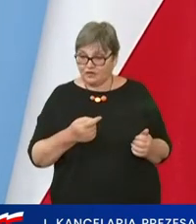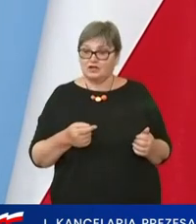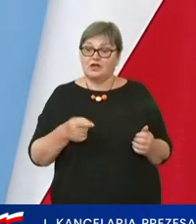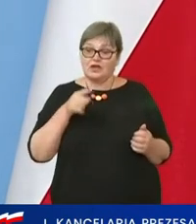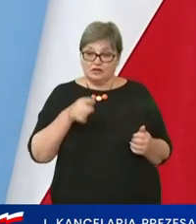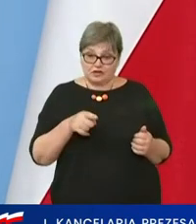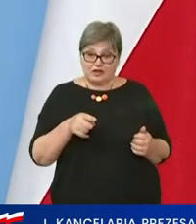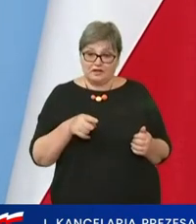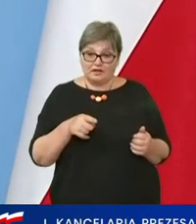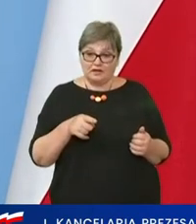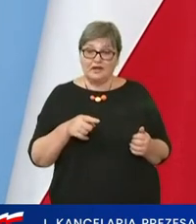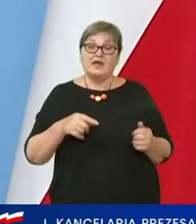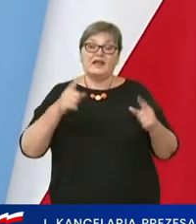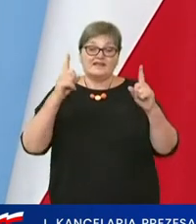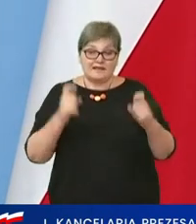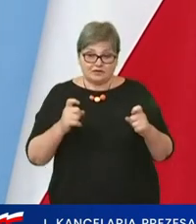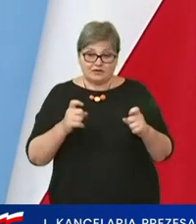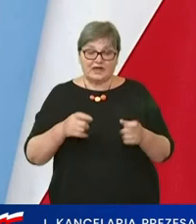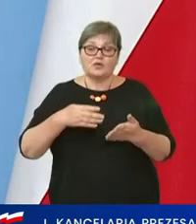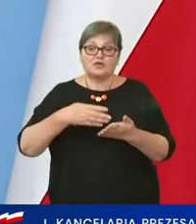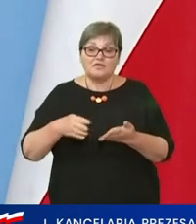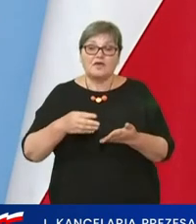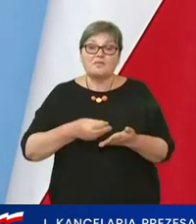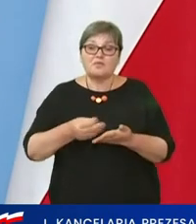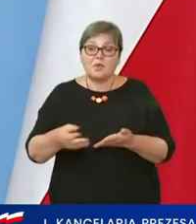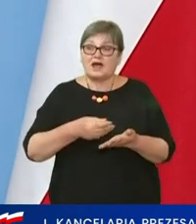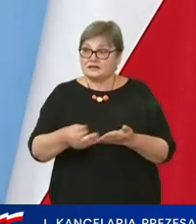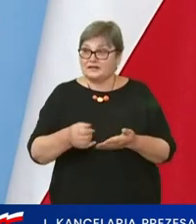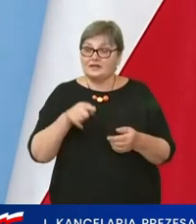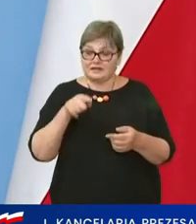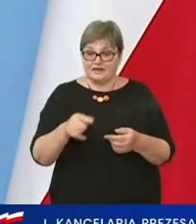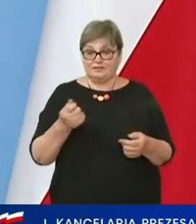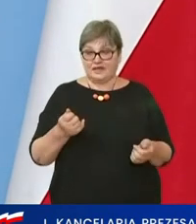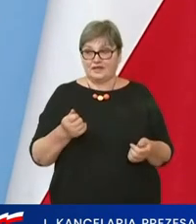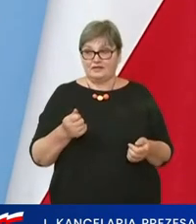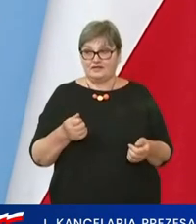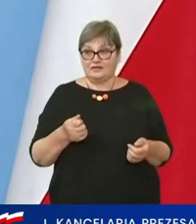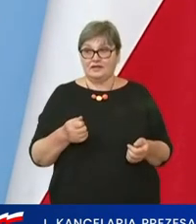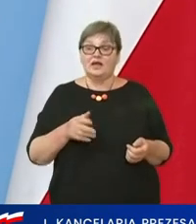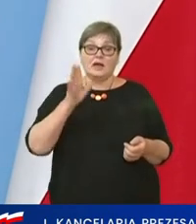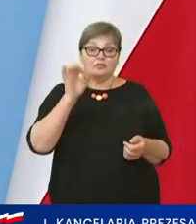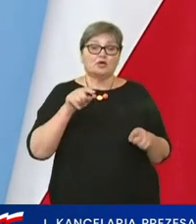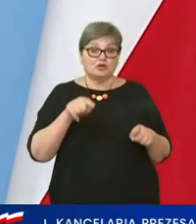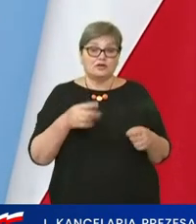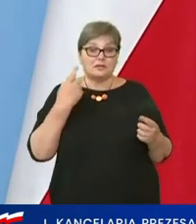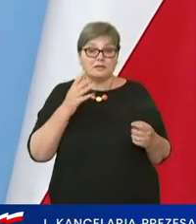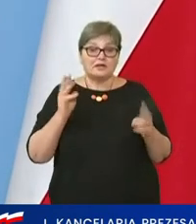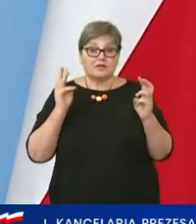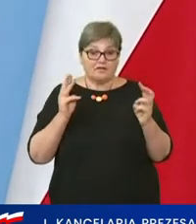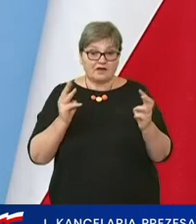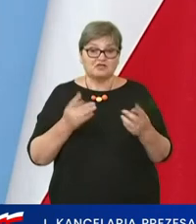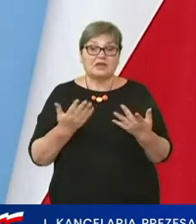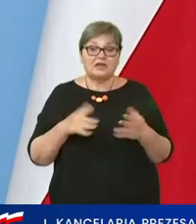przede wszystkim wypłaty tych dofinansowanie bo to jest bardzo ważne na ile miejsc pracy i jak te wypłaty